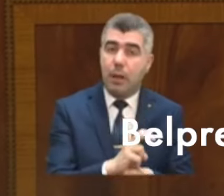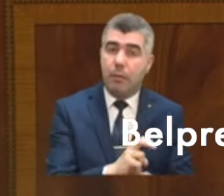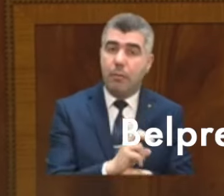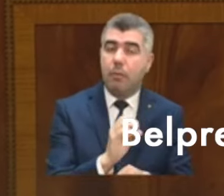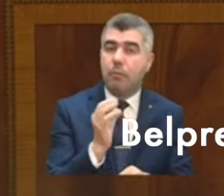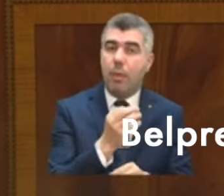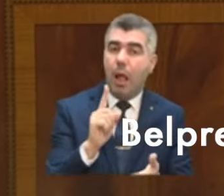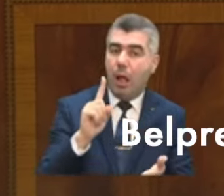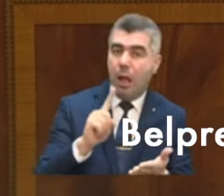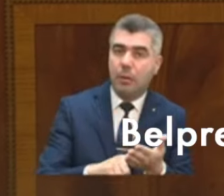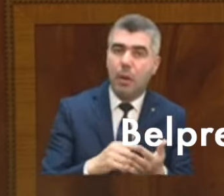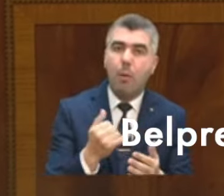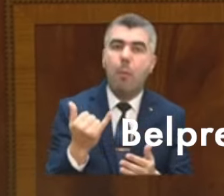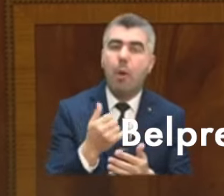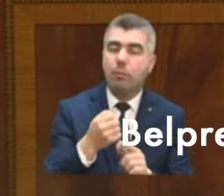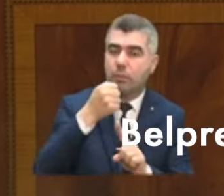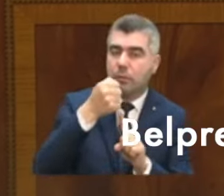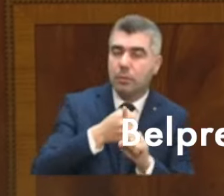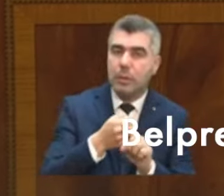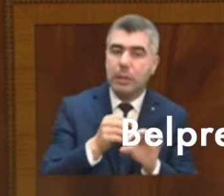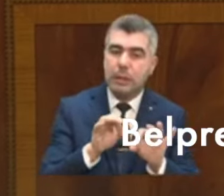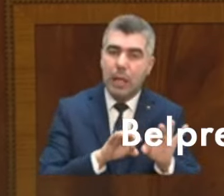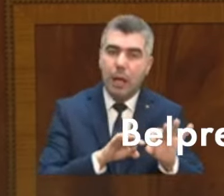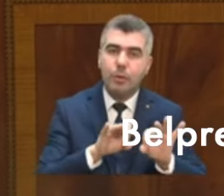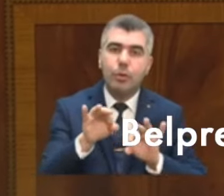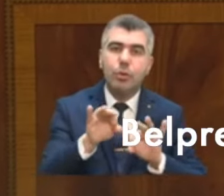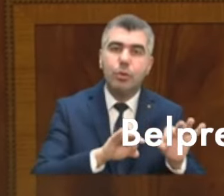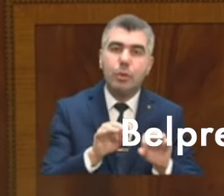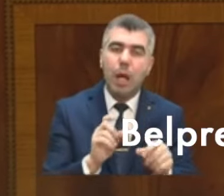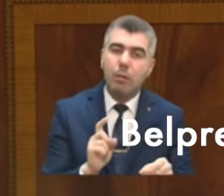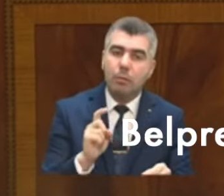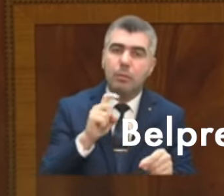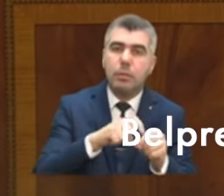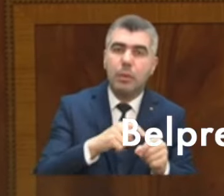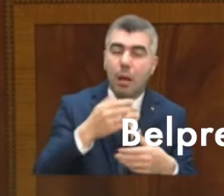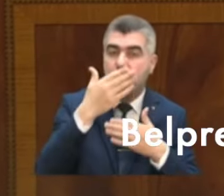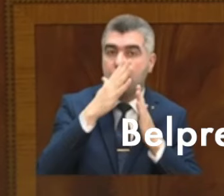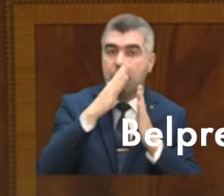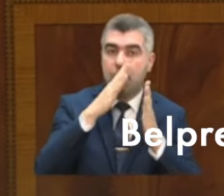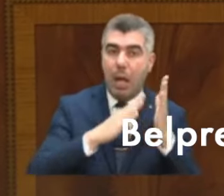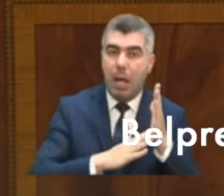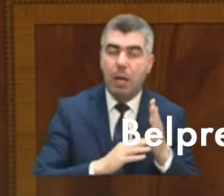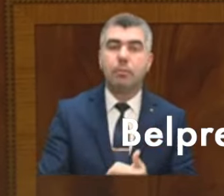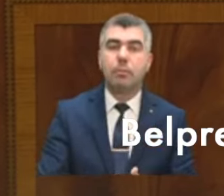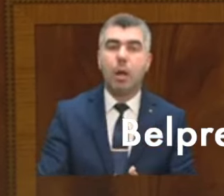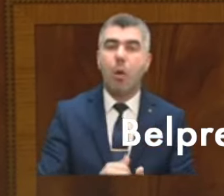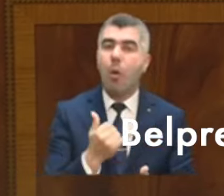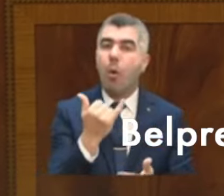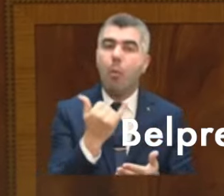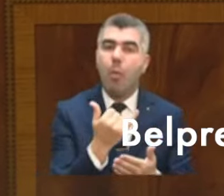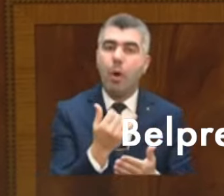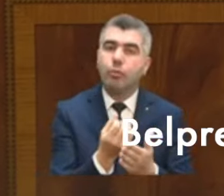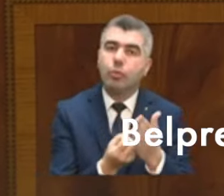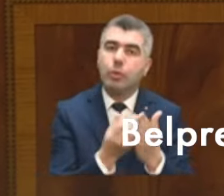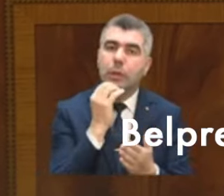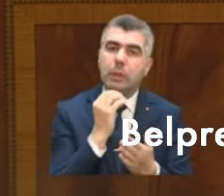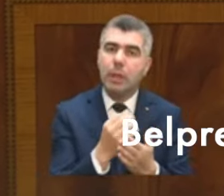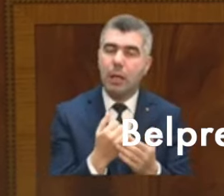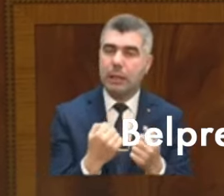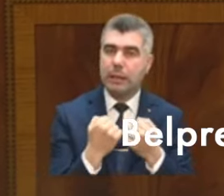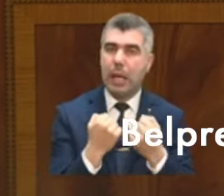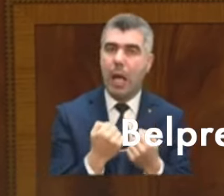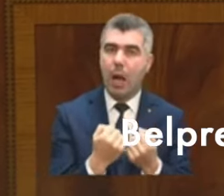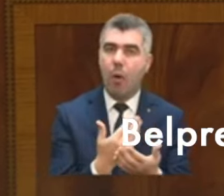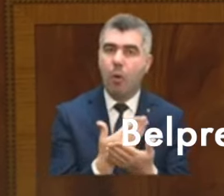تعمل على تقييم الاختيارات الاستراتيجيه التي انخرطت فيها بلادنا من اجل بناء اقتصاد تنافسي وقوي